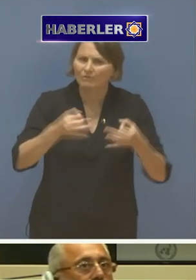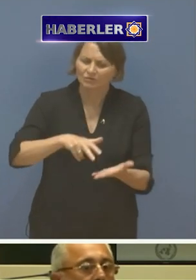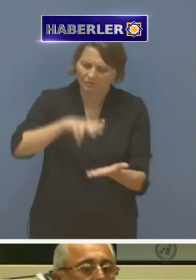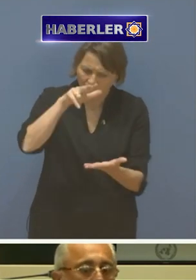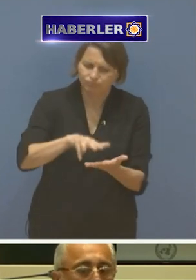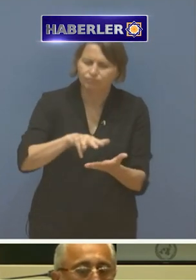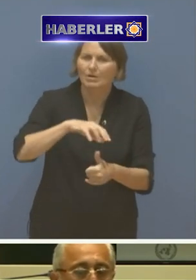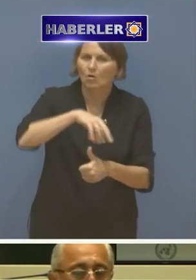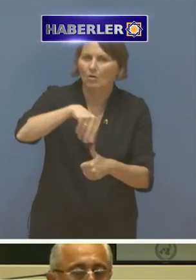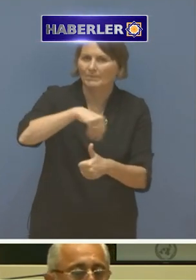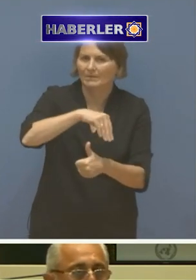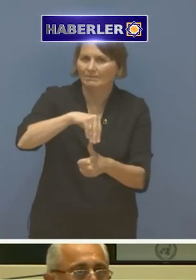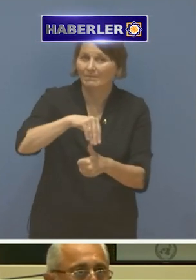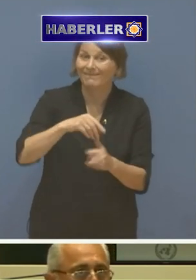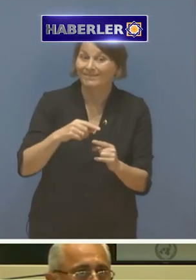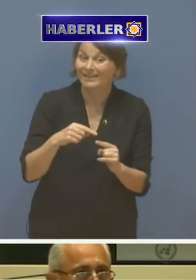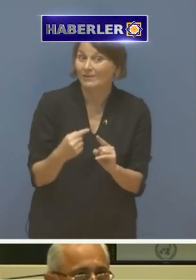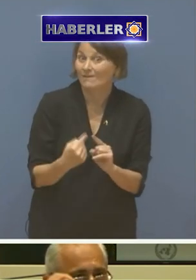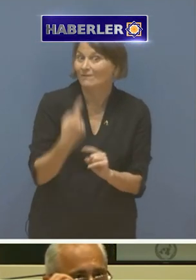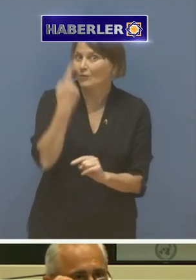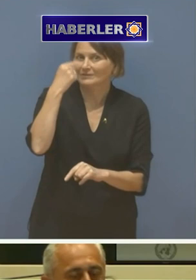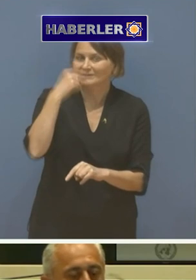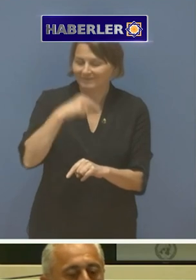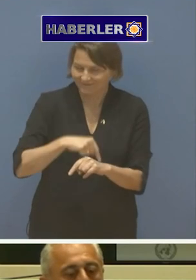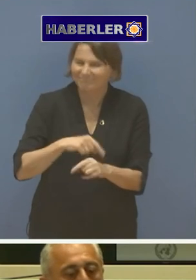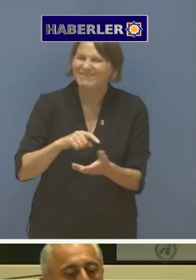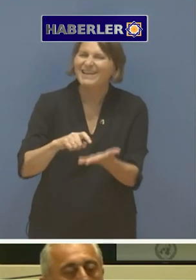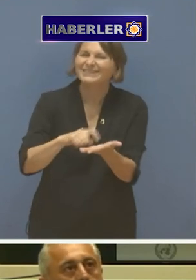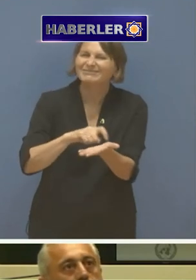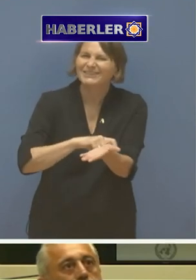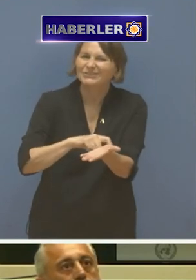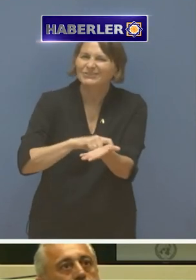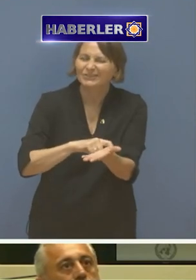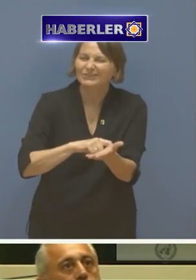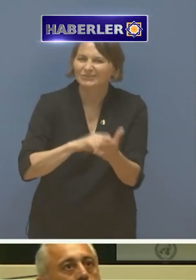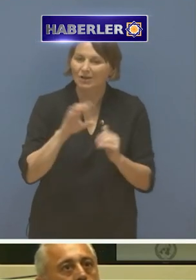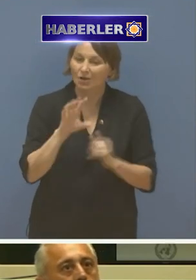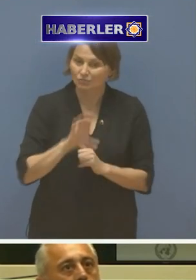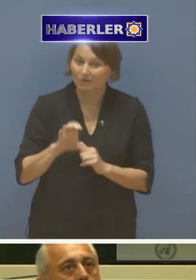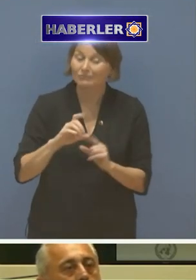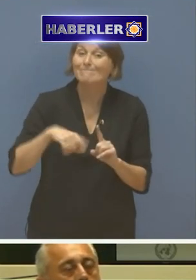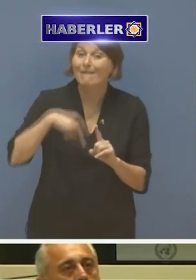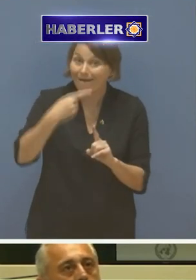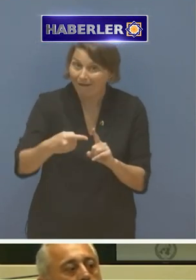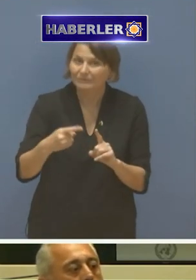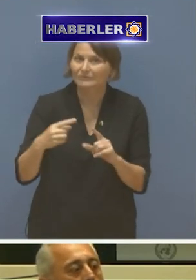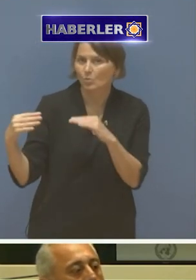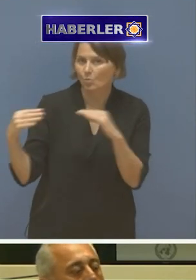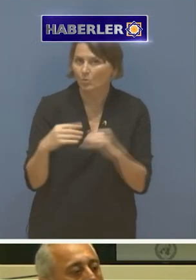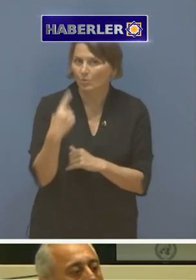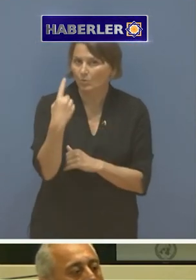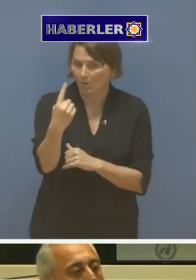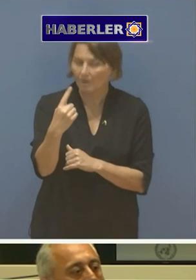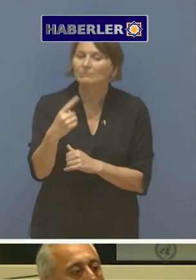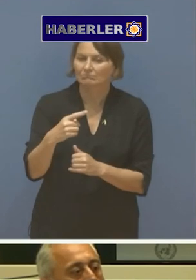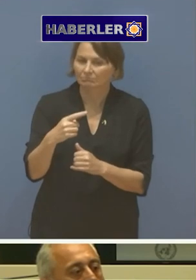Genel Kurul toplantısında Milletler Cemiyeti ile Konsey arasında işbirliği halinde bir karar aldı. Ermenistan'ı ve